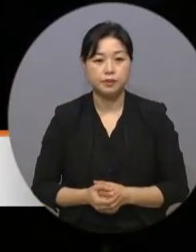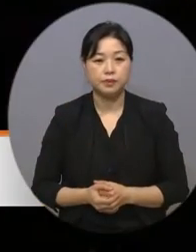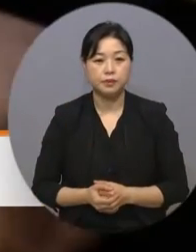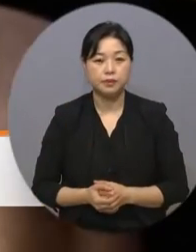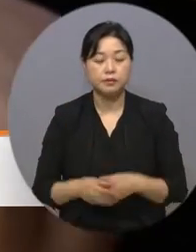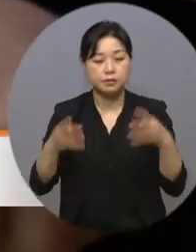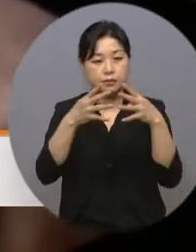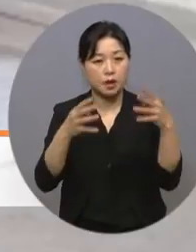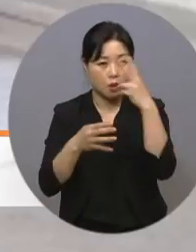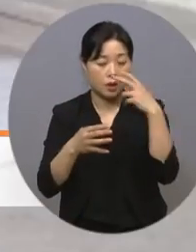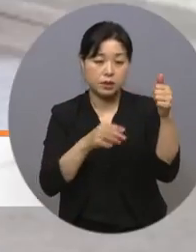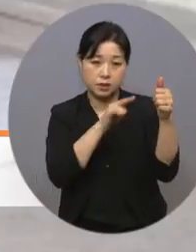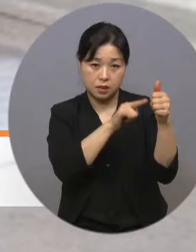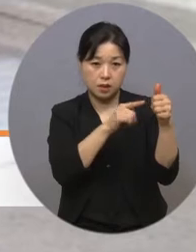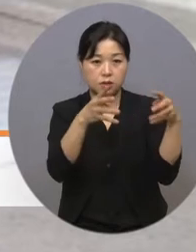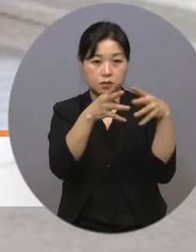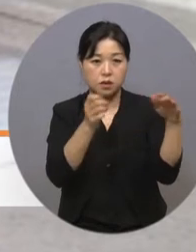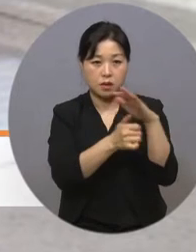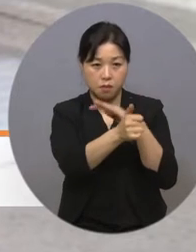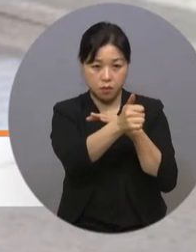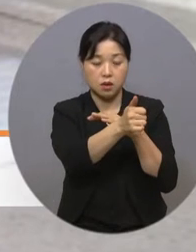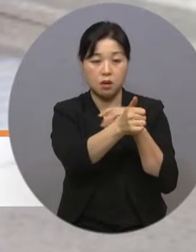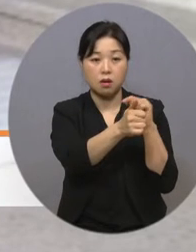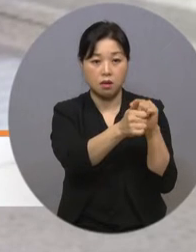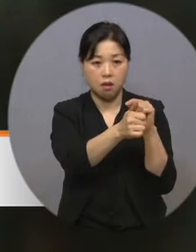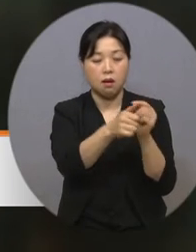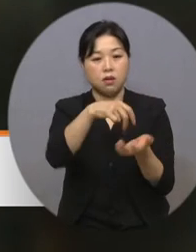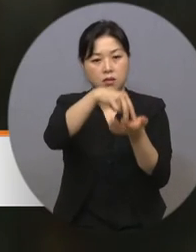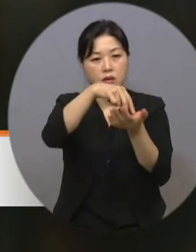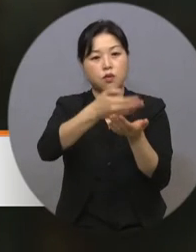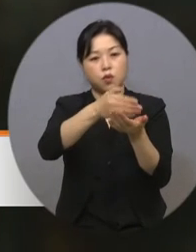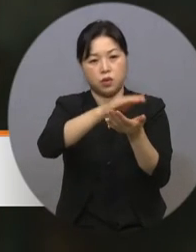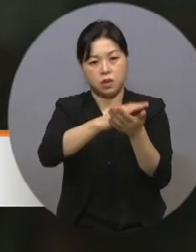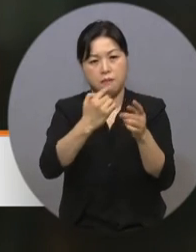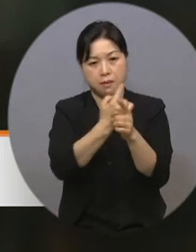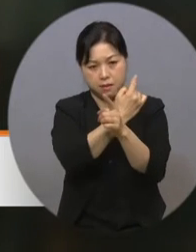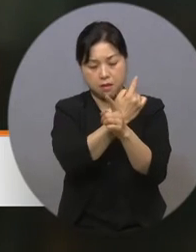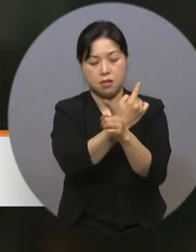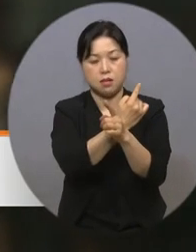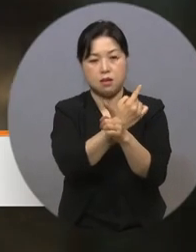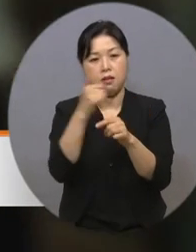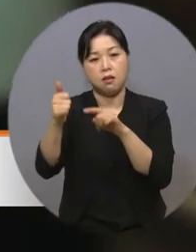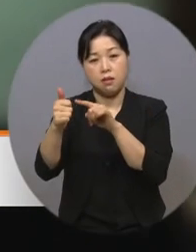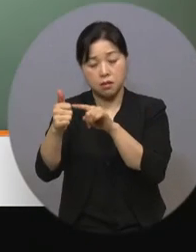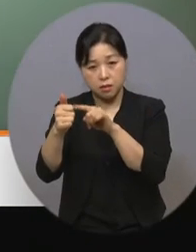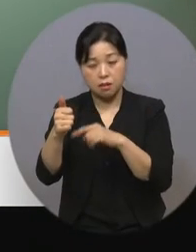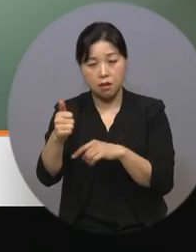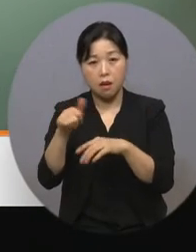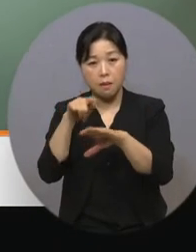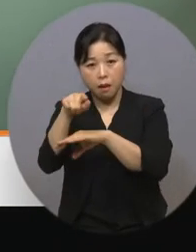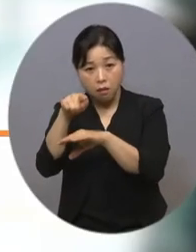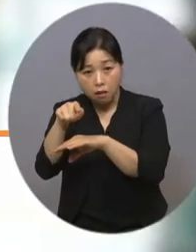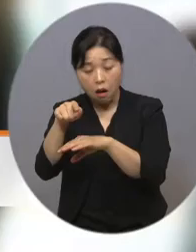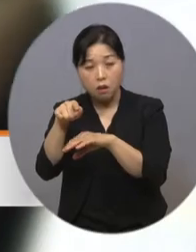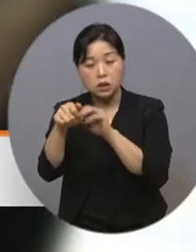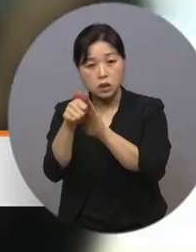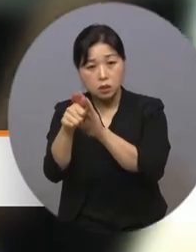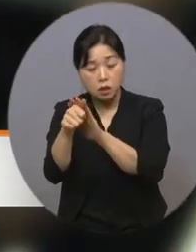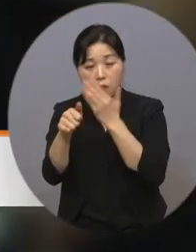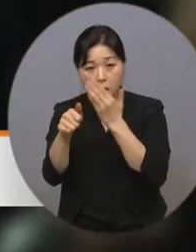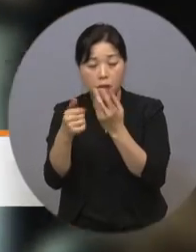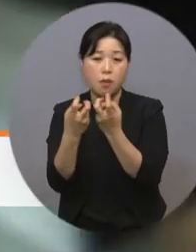아파트 권리 보장과 입주자대표 자가 승강기 교체를 하면서 ac 아무런 개체 이동 수단 등 편의를 제공하지